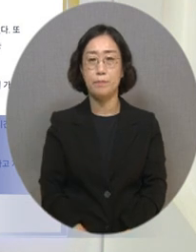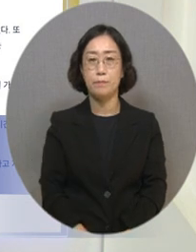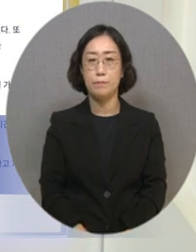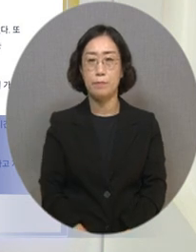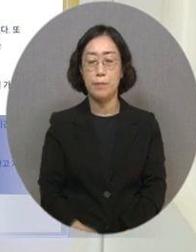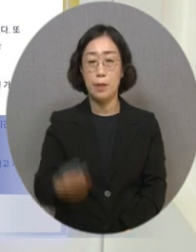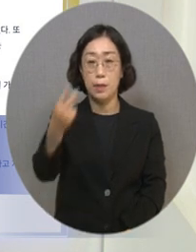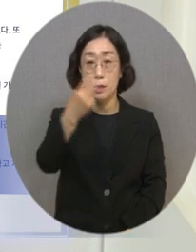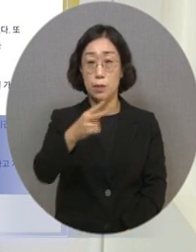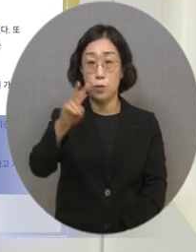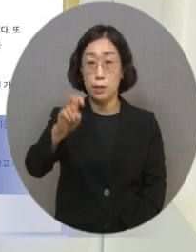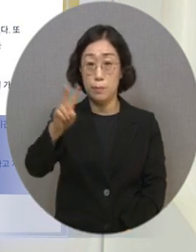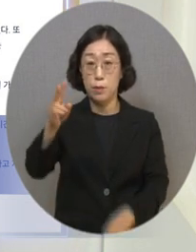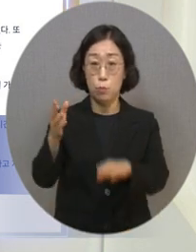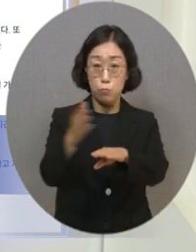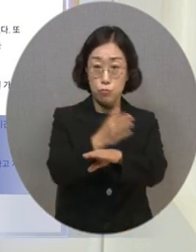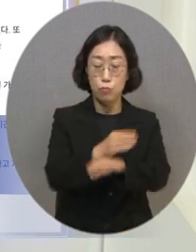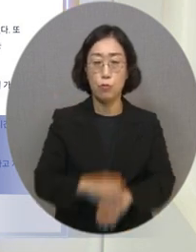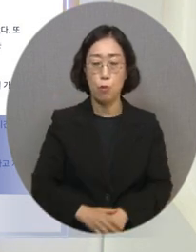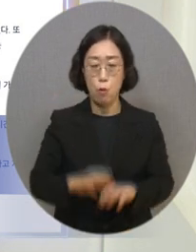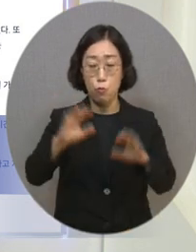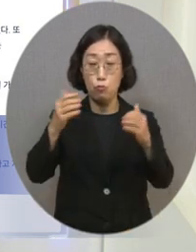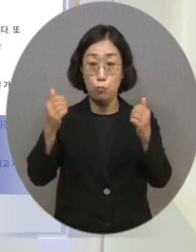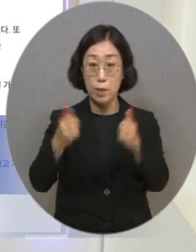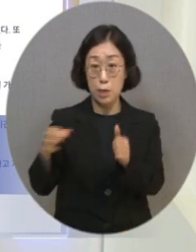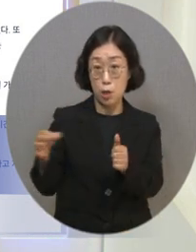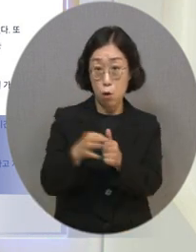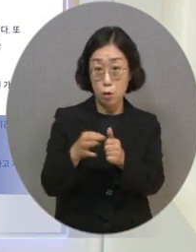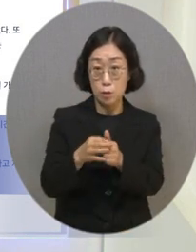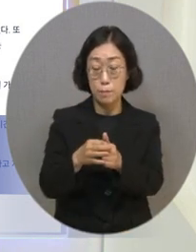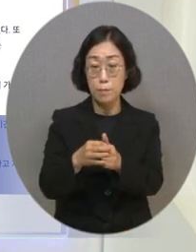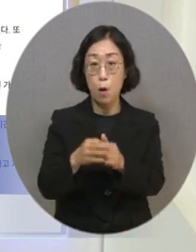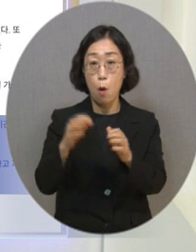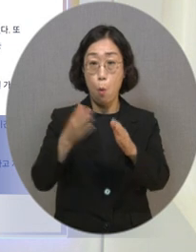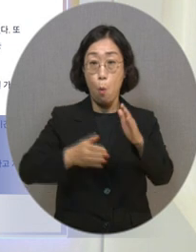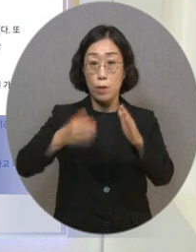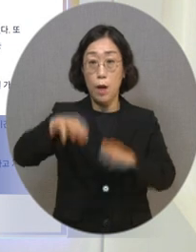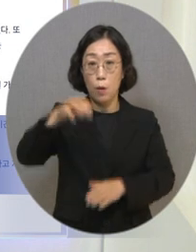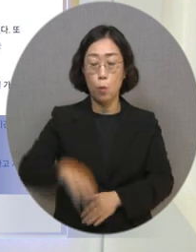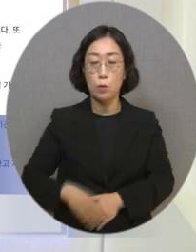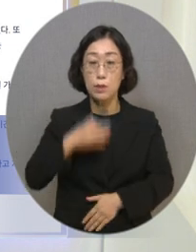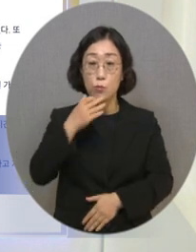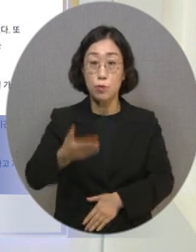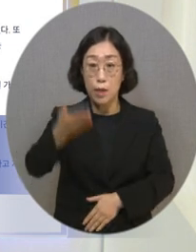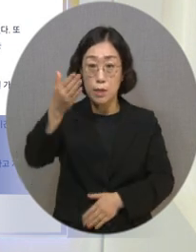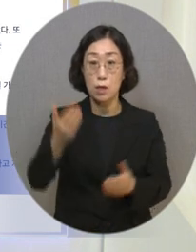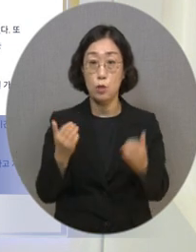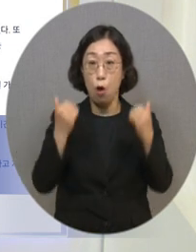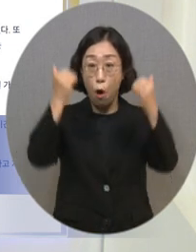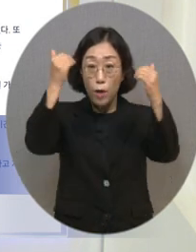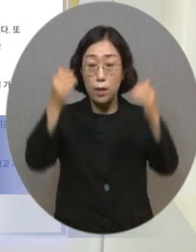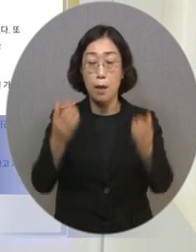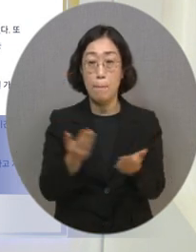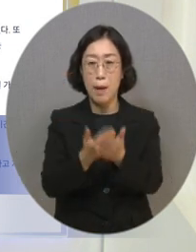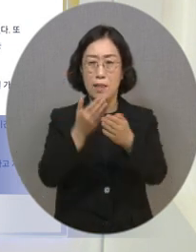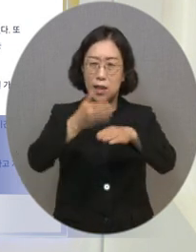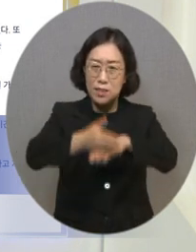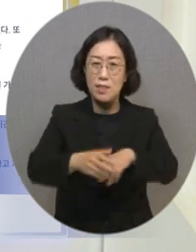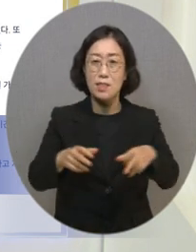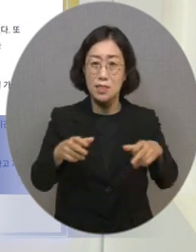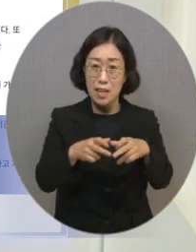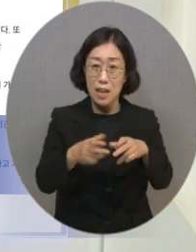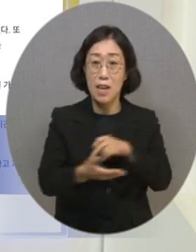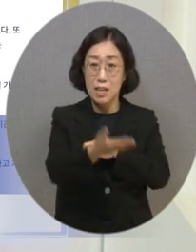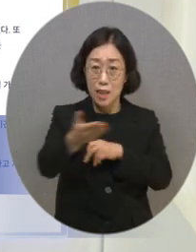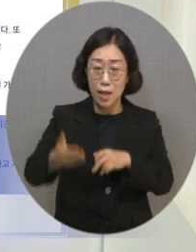지난 2022년부터 국민 연금공단은 만 19세 이상 성인 발달 장애인을 대상으로이 재산 관리 지원